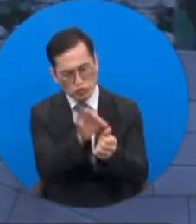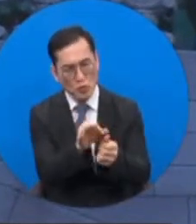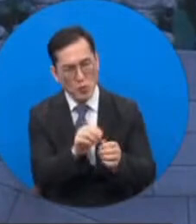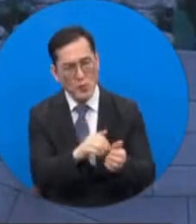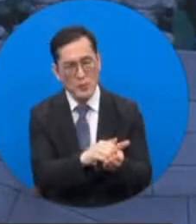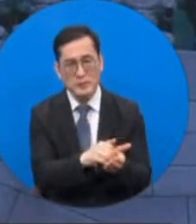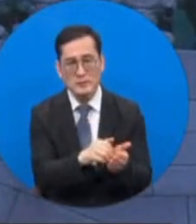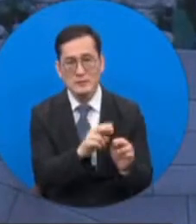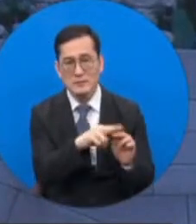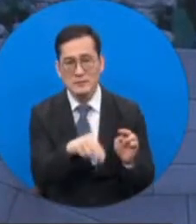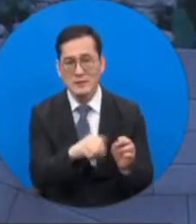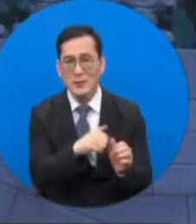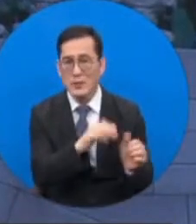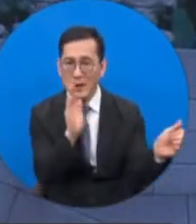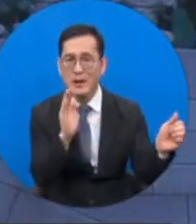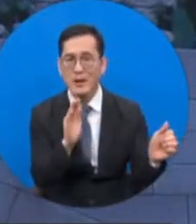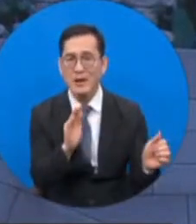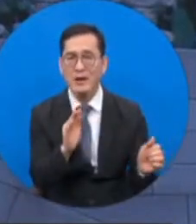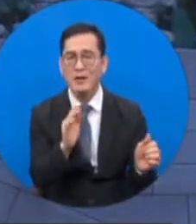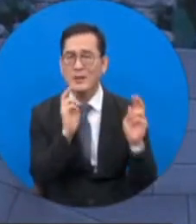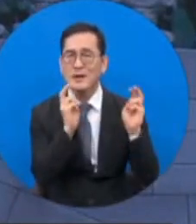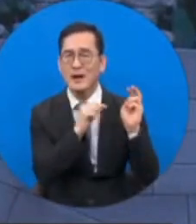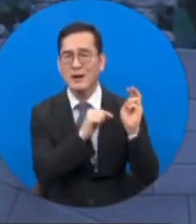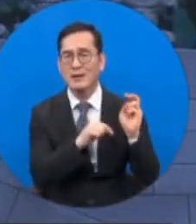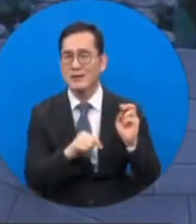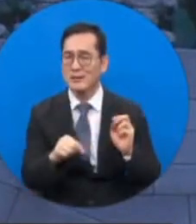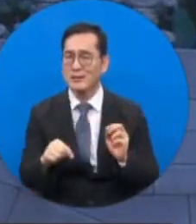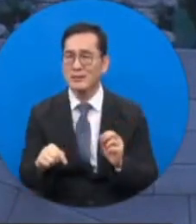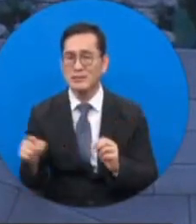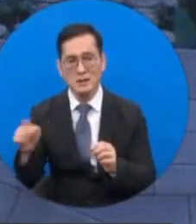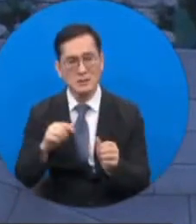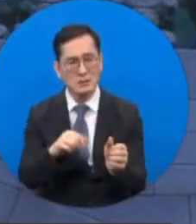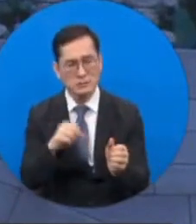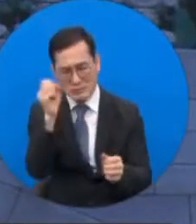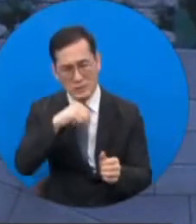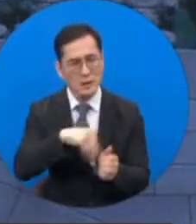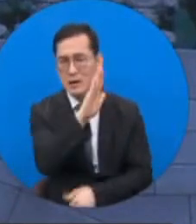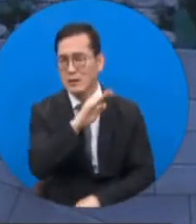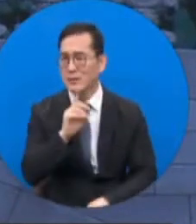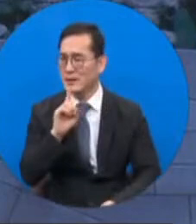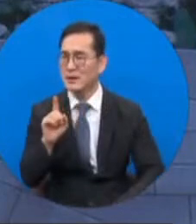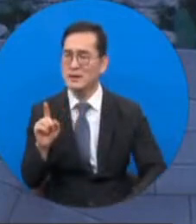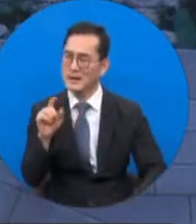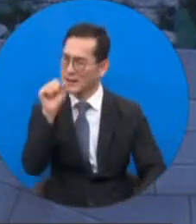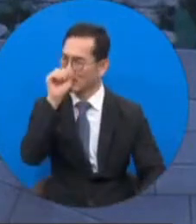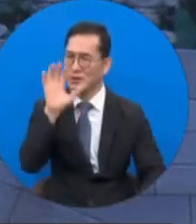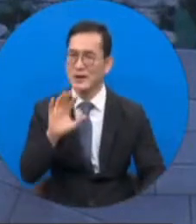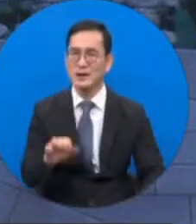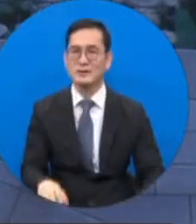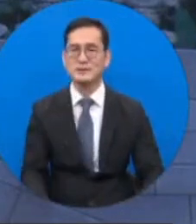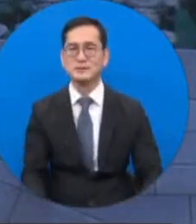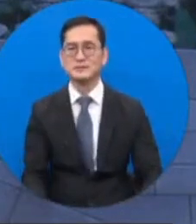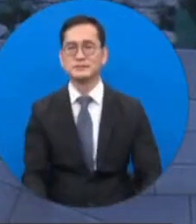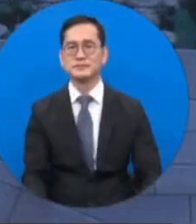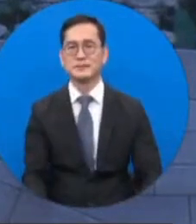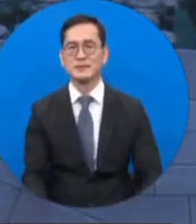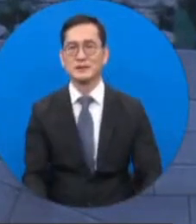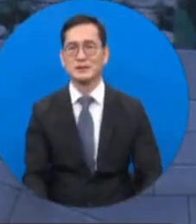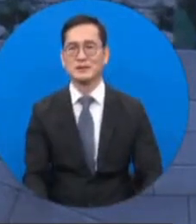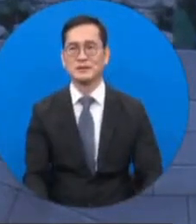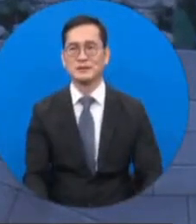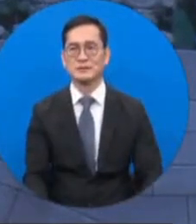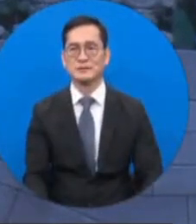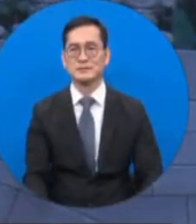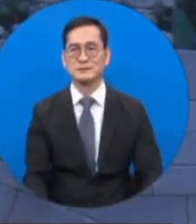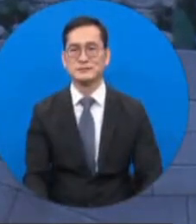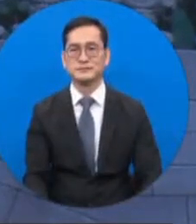된다. 그런데 공교롭게 또 박지원 비대위원장이 비판했던 최강욱 징계권과 같은 또 철험의 소속의 김남국